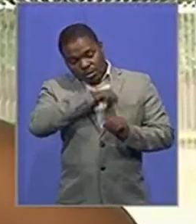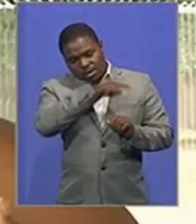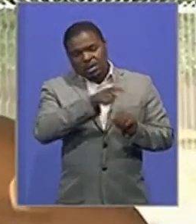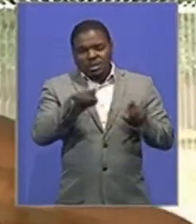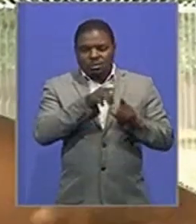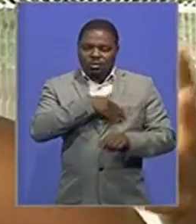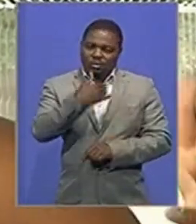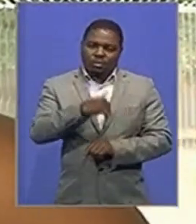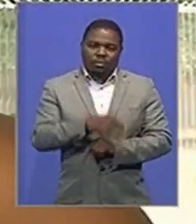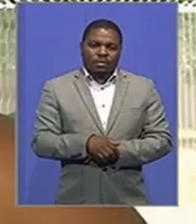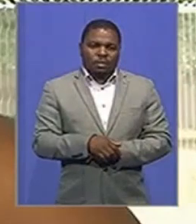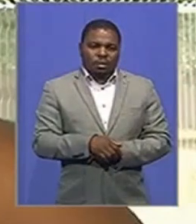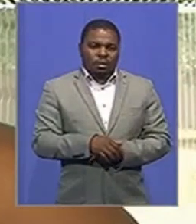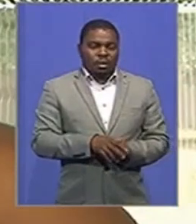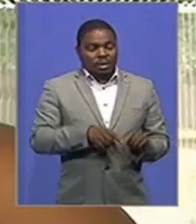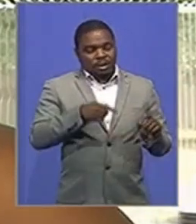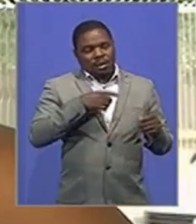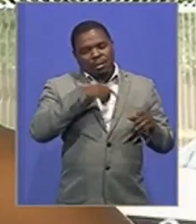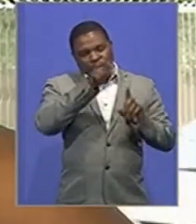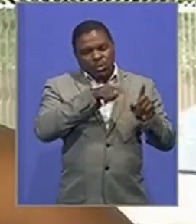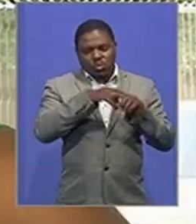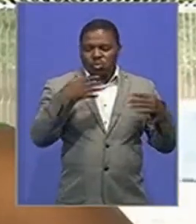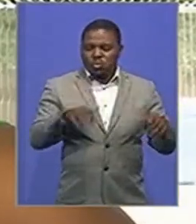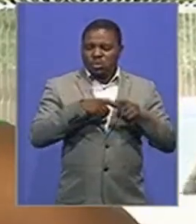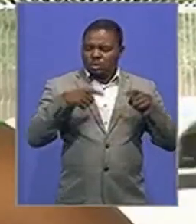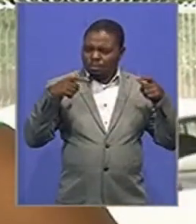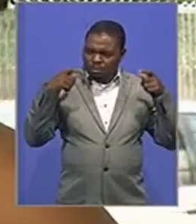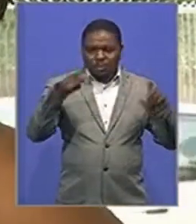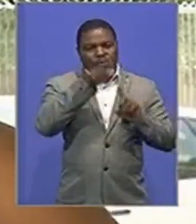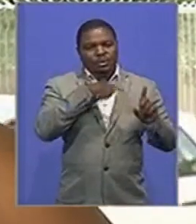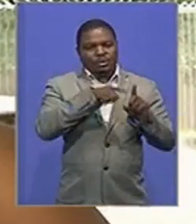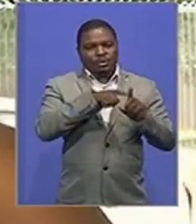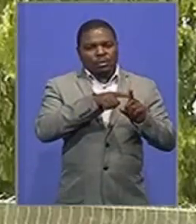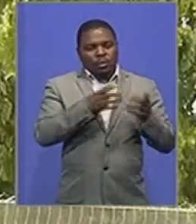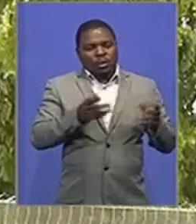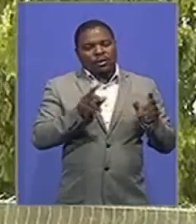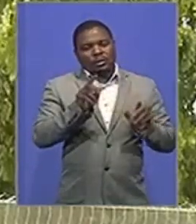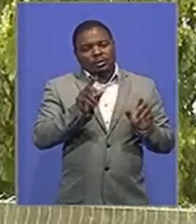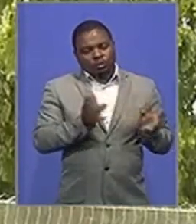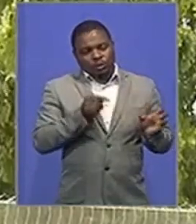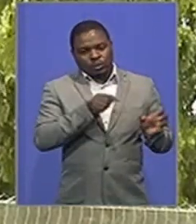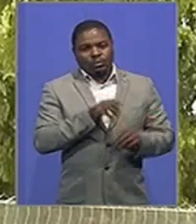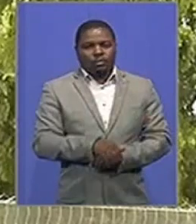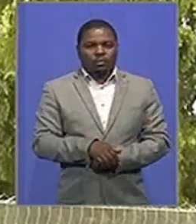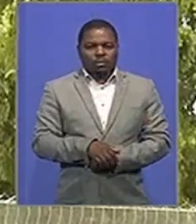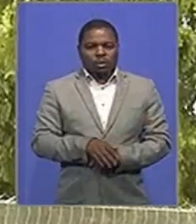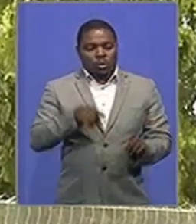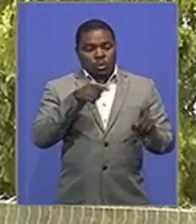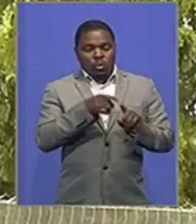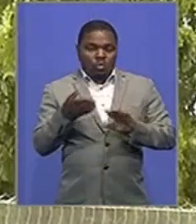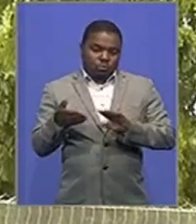le a big person, like motho motona thata mo segaleng sa radio. Re utlwile pele botlhoko ka passing